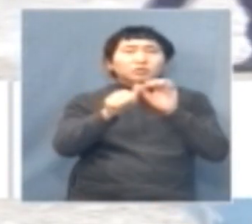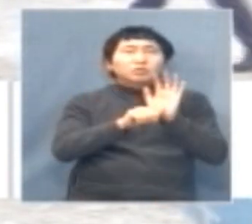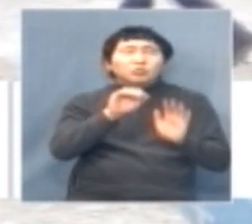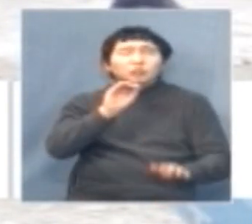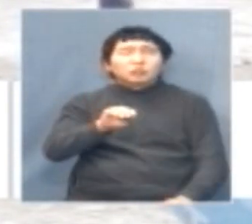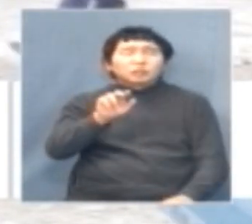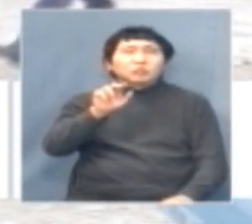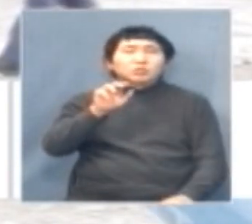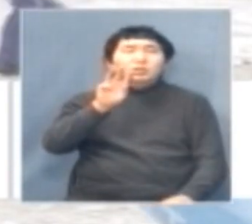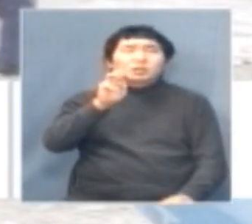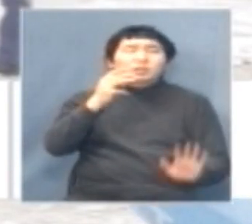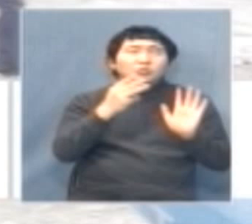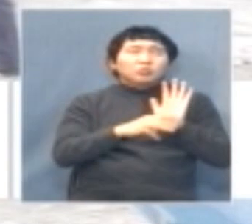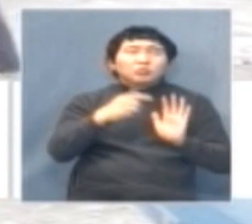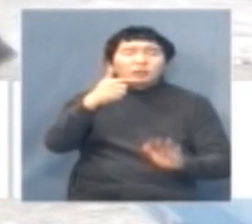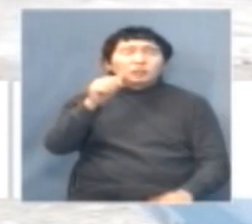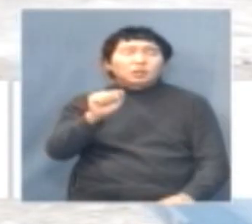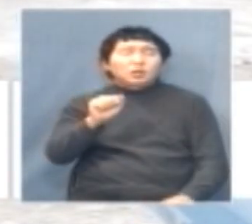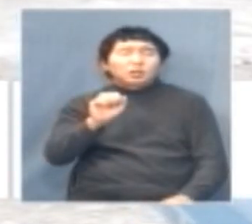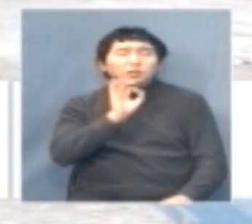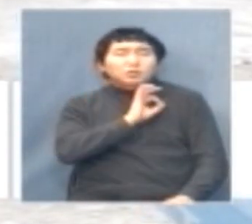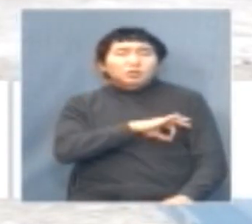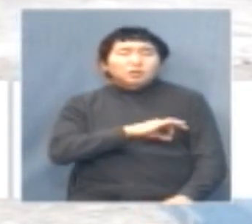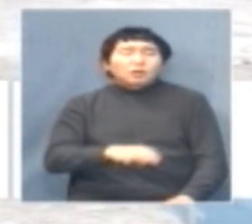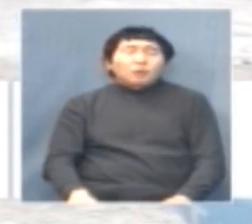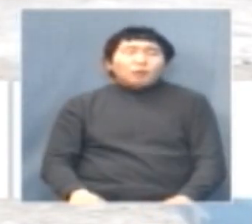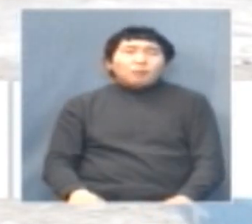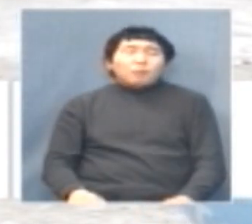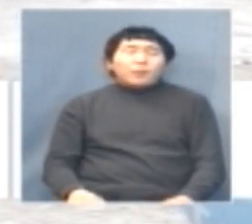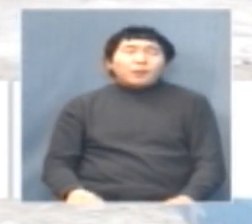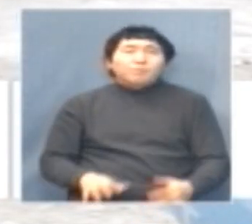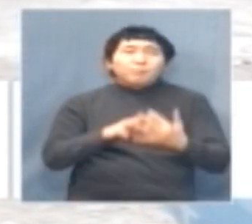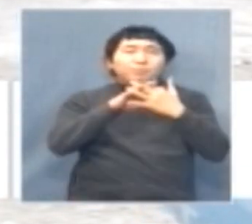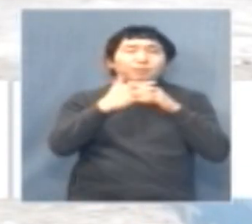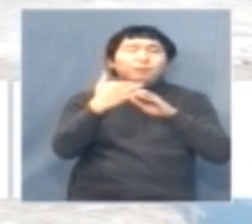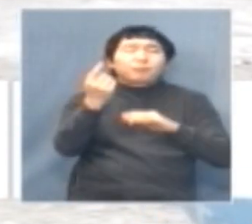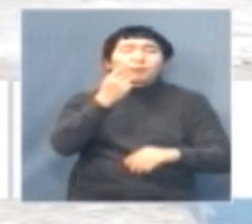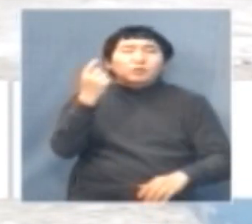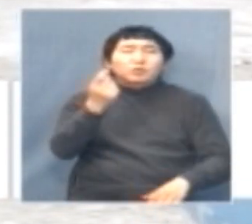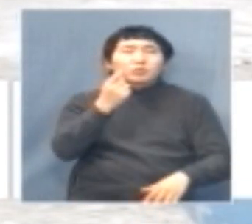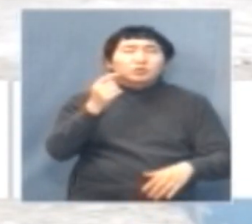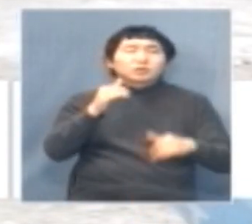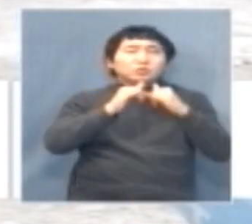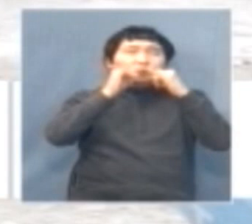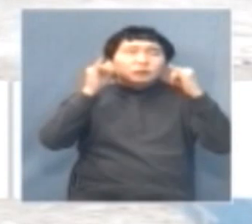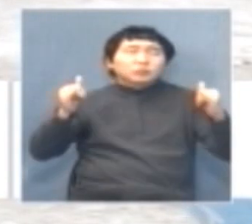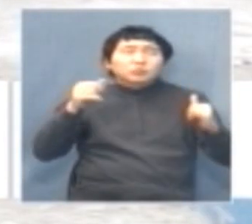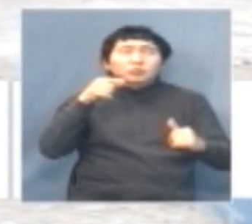380 гектаров. Ежегодно в соответствии с поручением акима области площадь сельскохозяйственных земель района увеличивается на 1000 единиц.